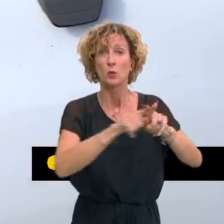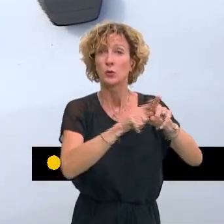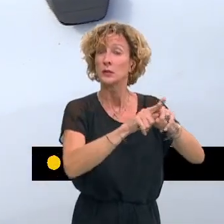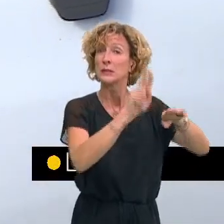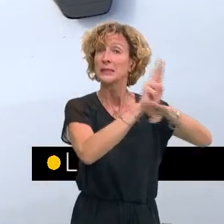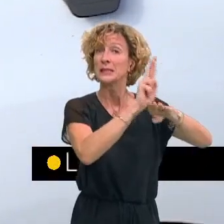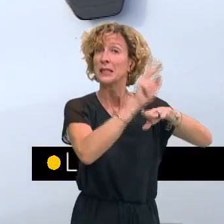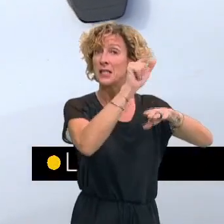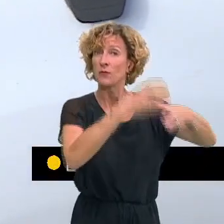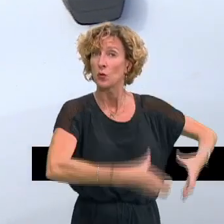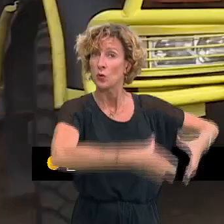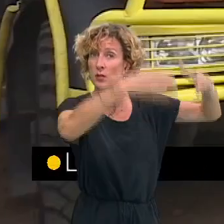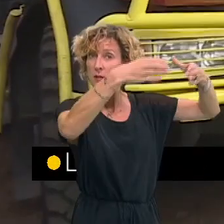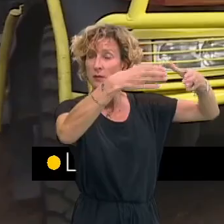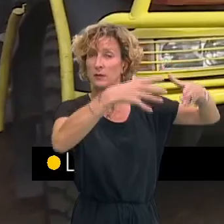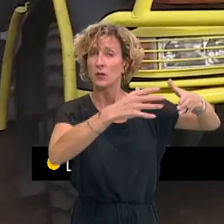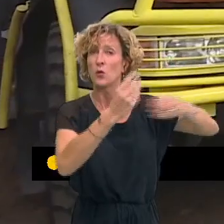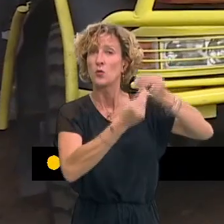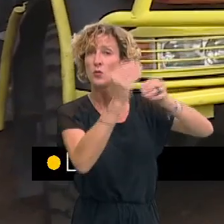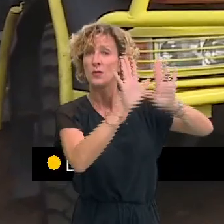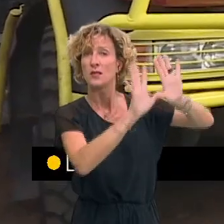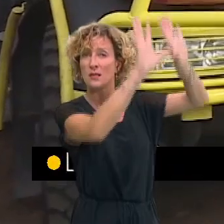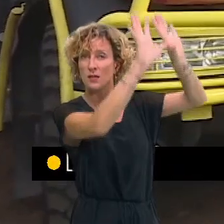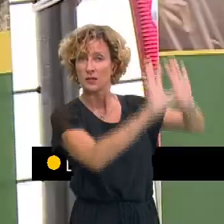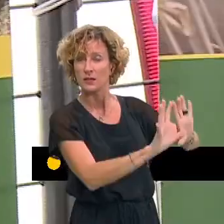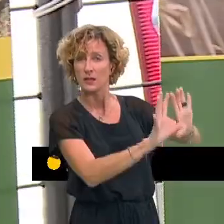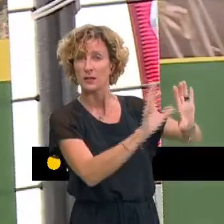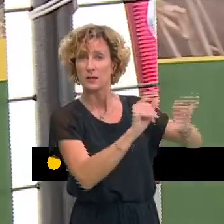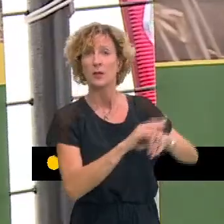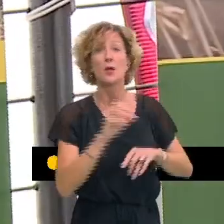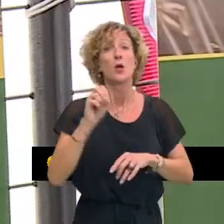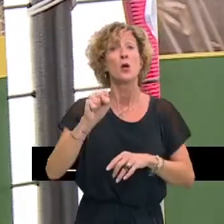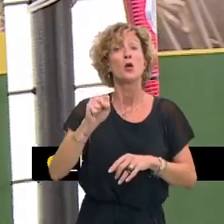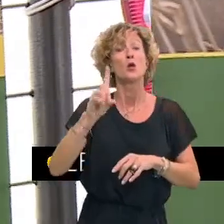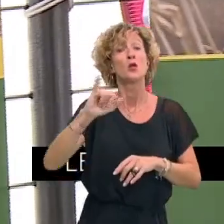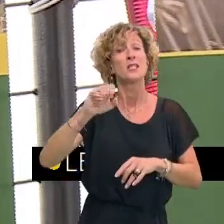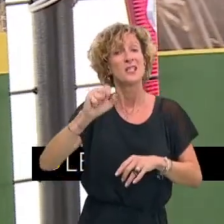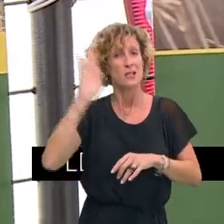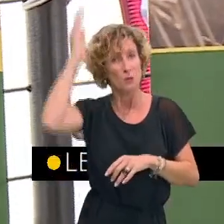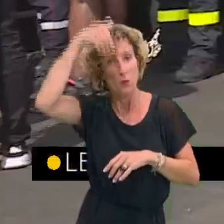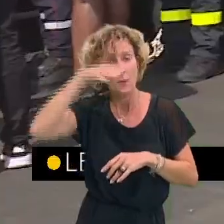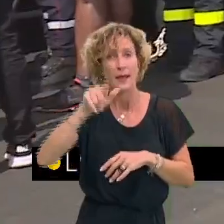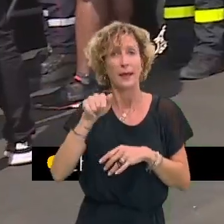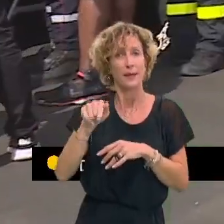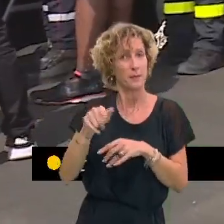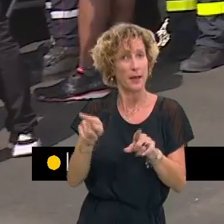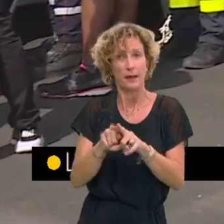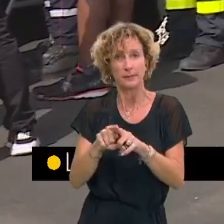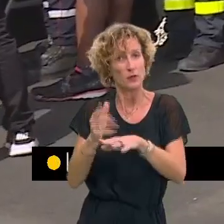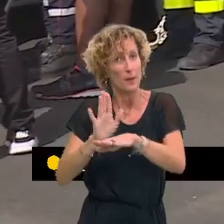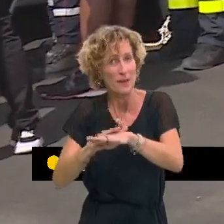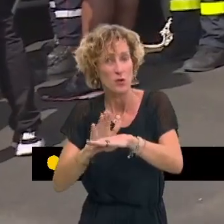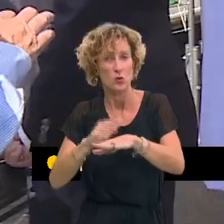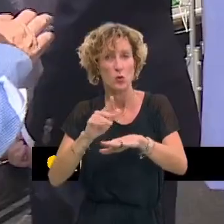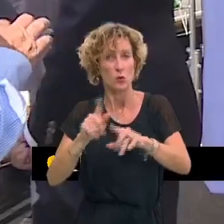forme de citernes et de retenues collinaires. Ces réalisations répondent aux besoins du SDIS. Comme les agents de l'ONF, les pompiers font de la prévention sur le